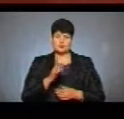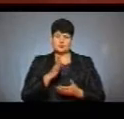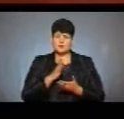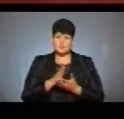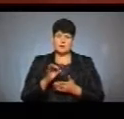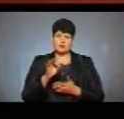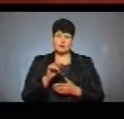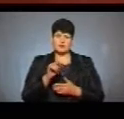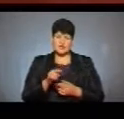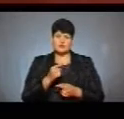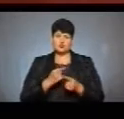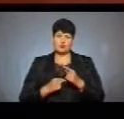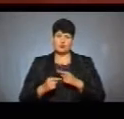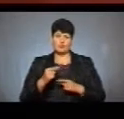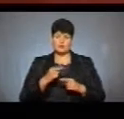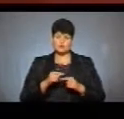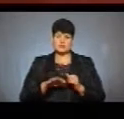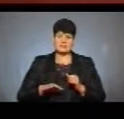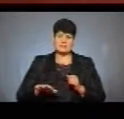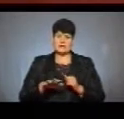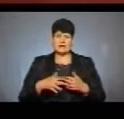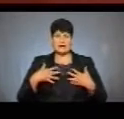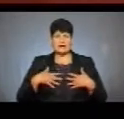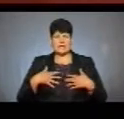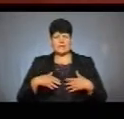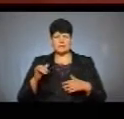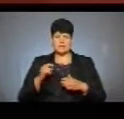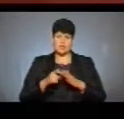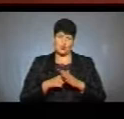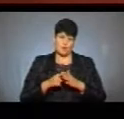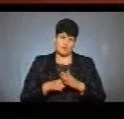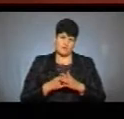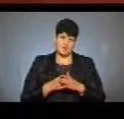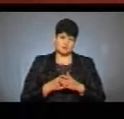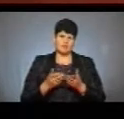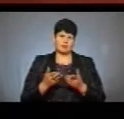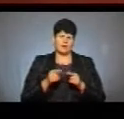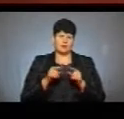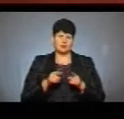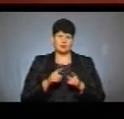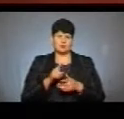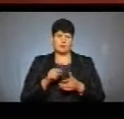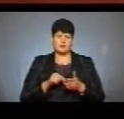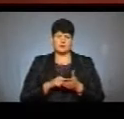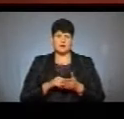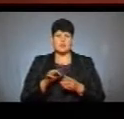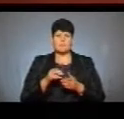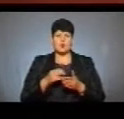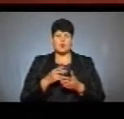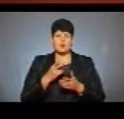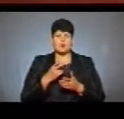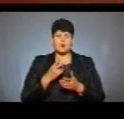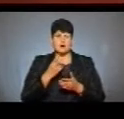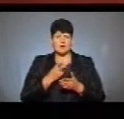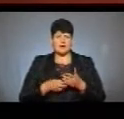те, щоб повернути окуповані території і Крим, і Донбас. Тому де тут також питання про капітуляцію? І, в